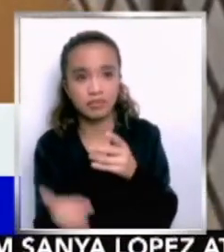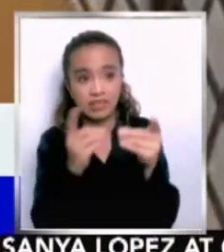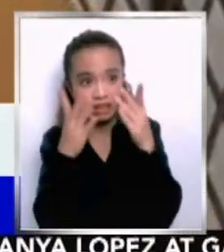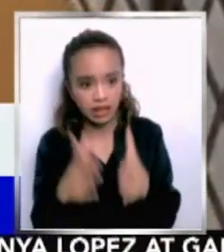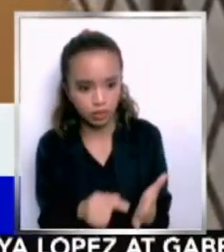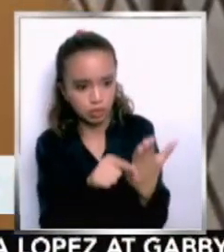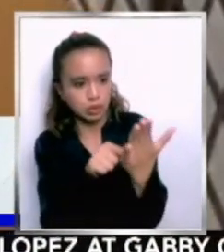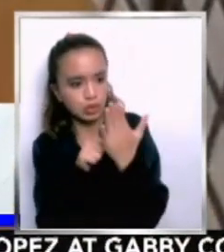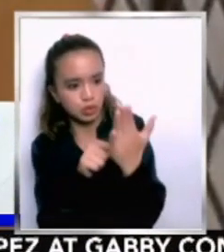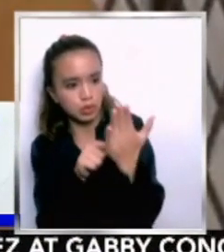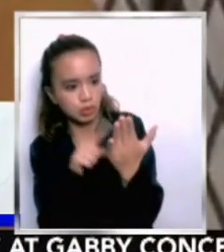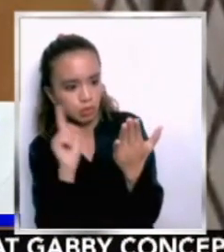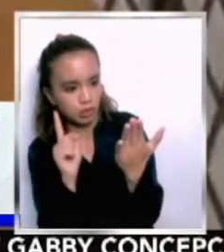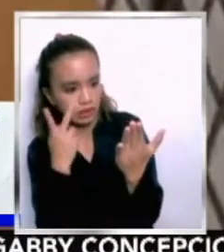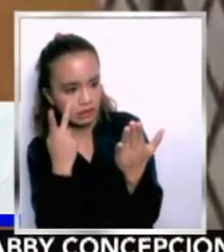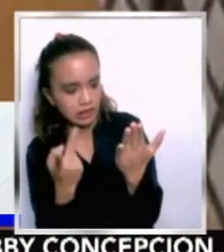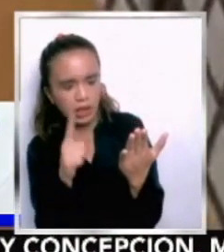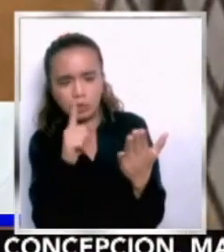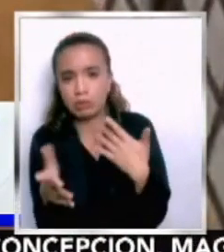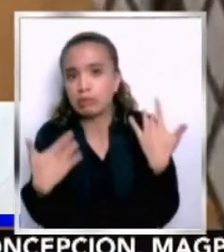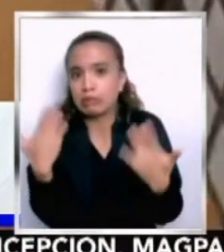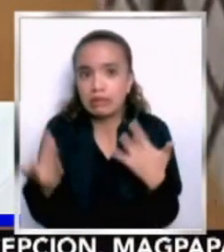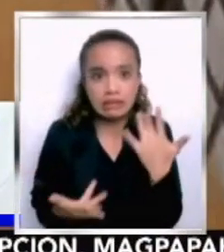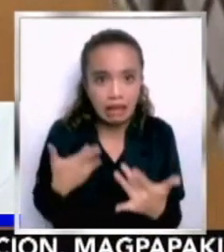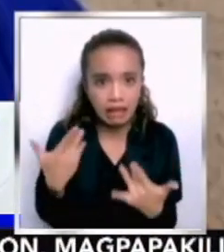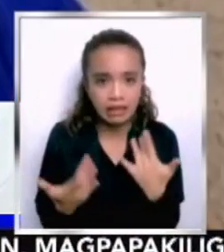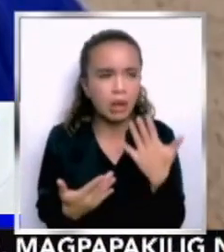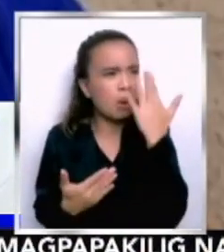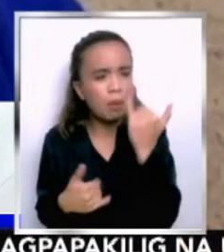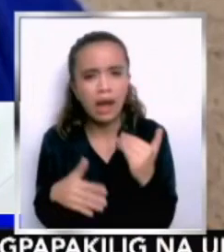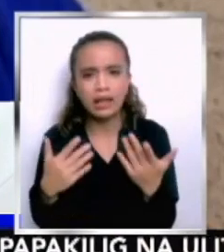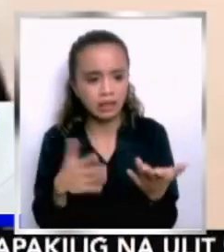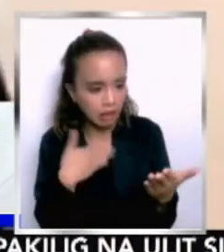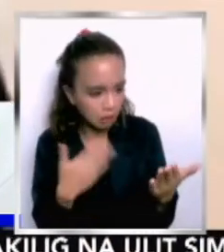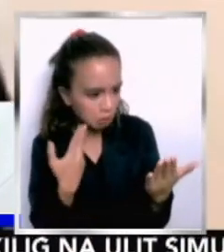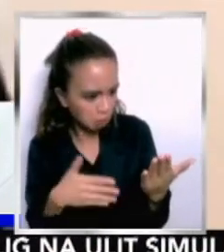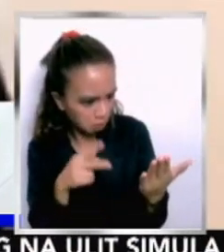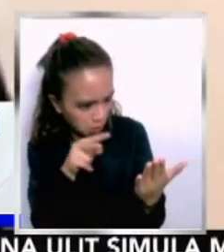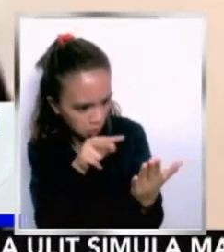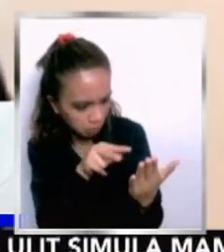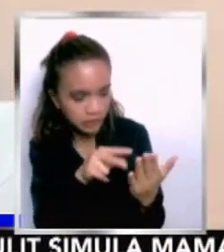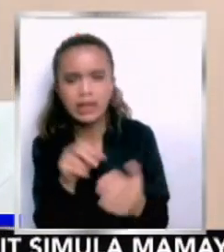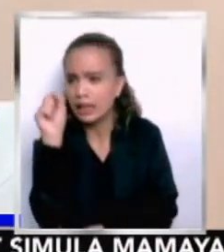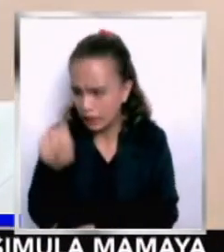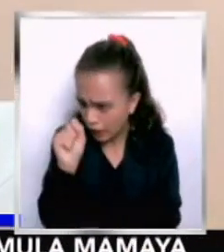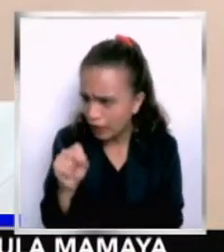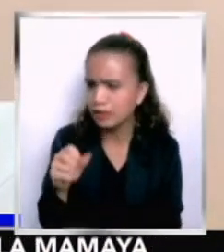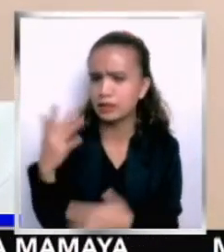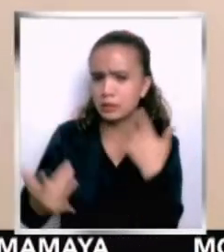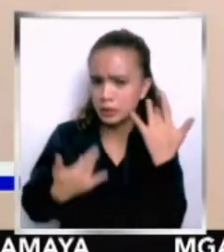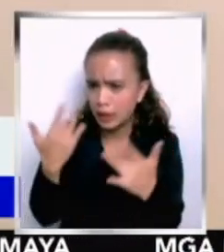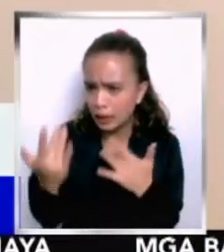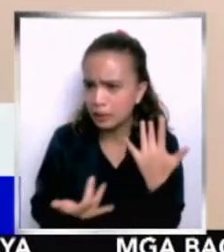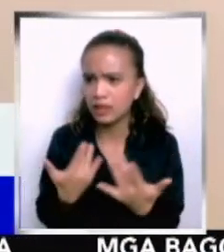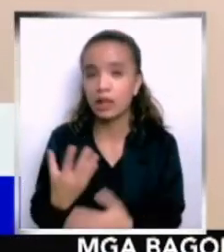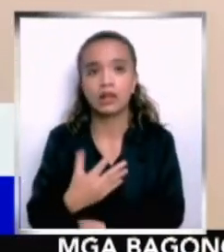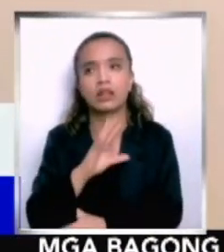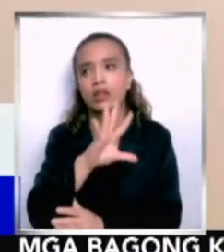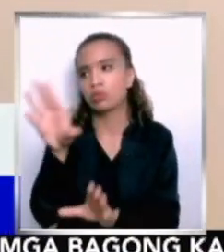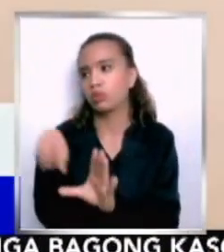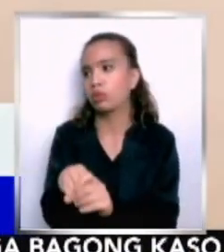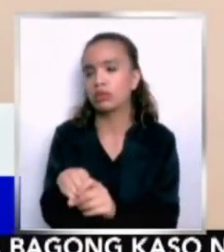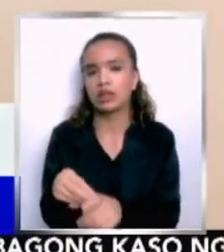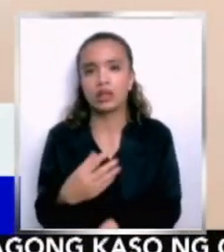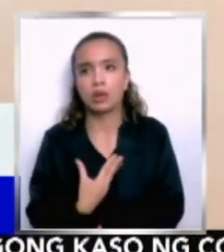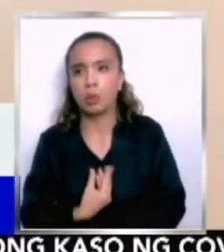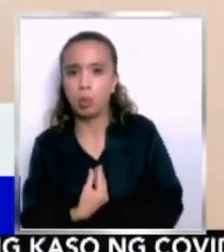So naka-excite kami kasi ang saya lang habang pinapanood. Siyempre excited! Yung kaba kasama dun sa excitement, para